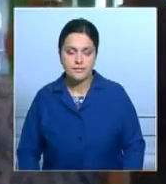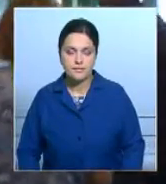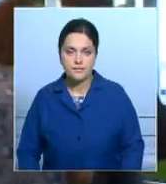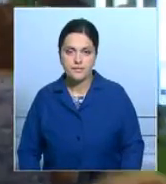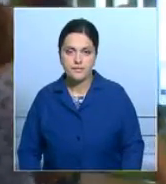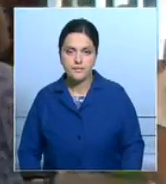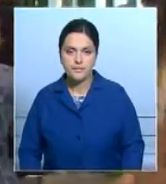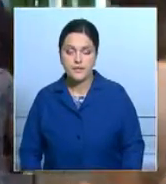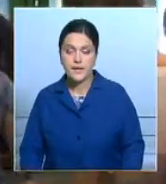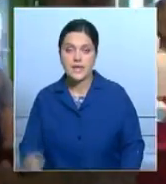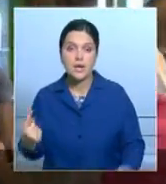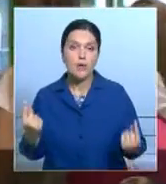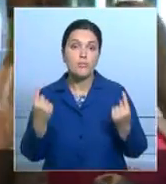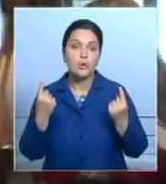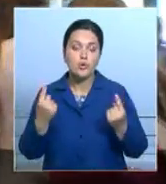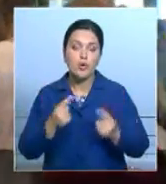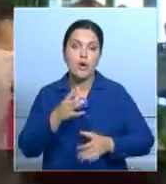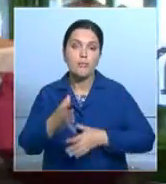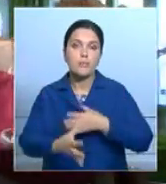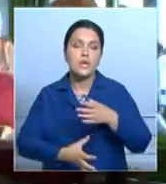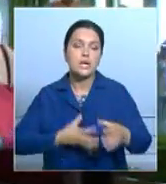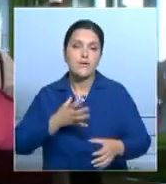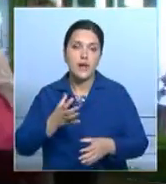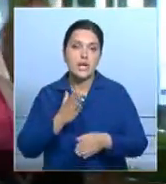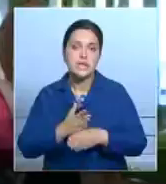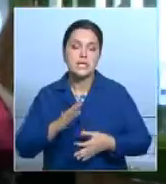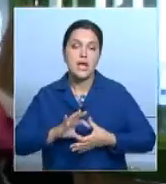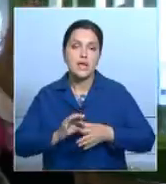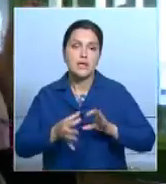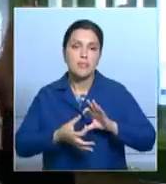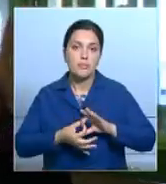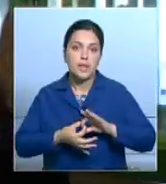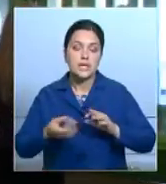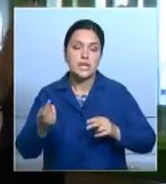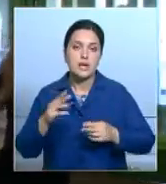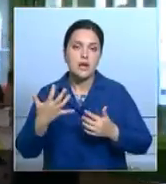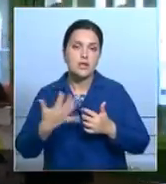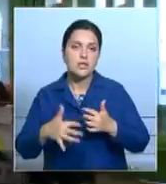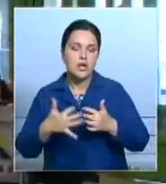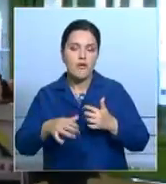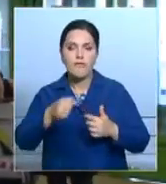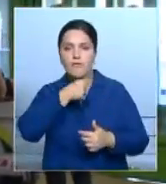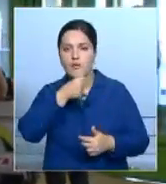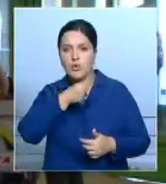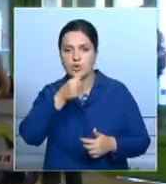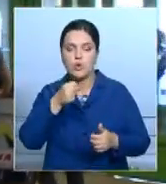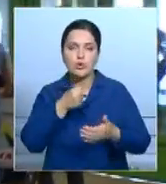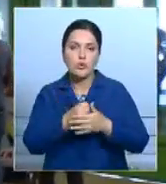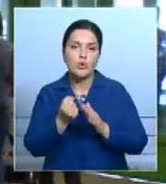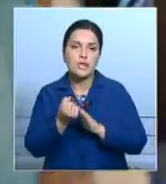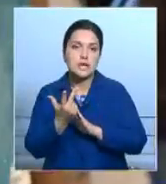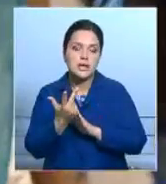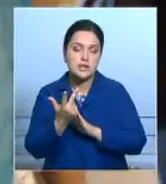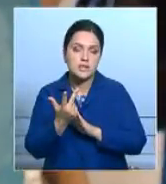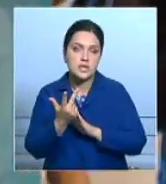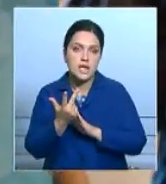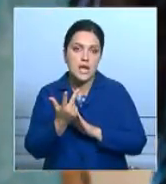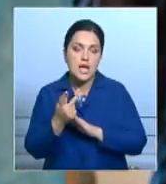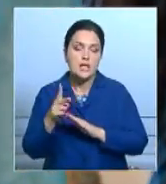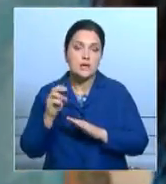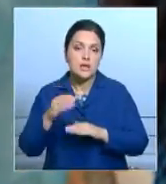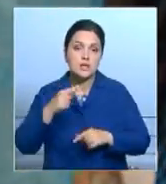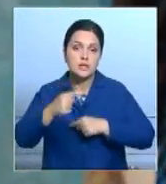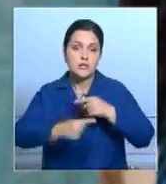Это самая крупная мировая олимпиада для среднего звена. То есть дети здесь участвуют возрастом до 13,5 лет. На следующий